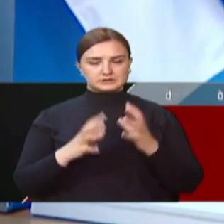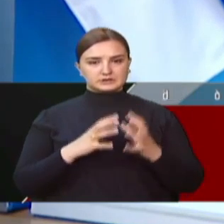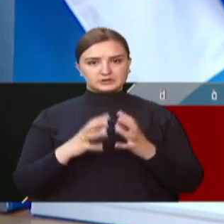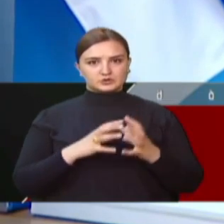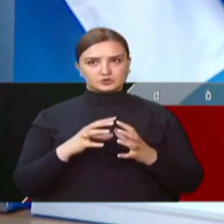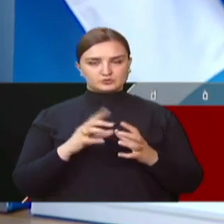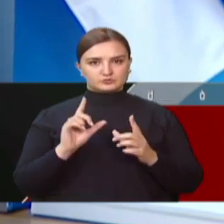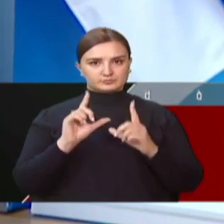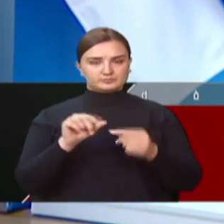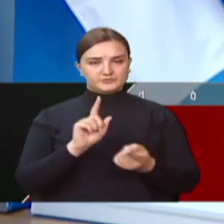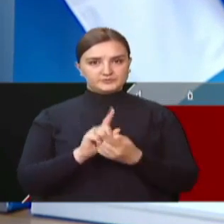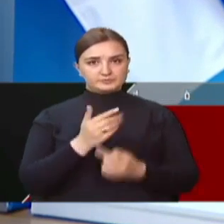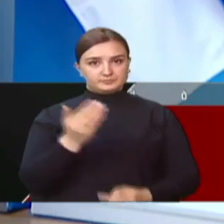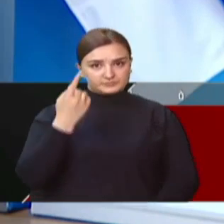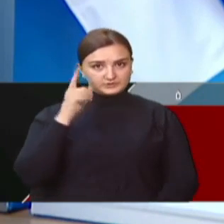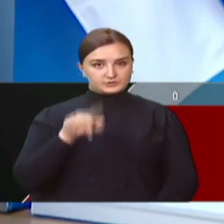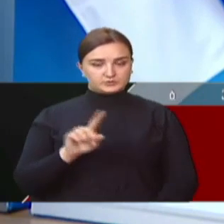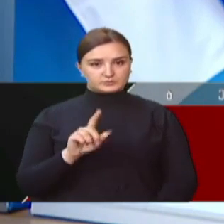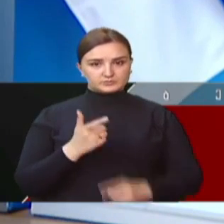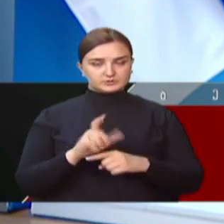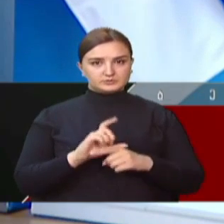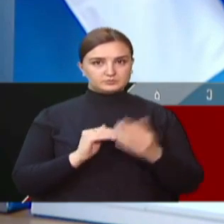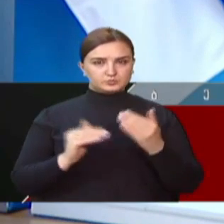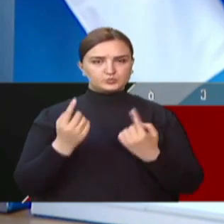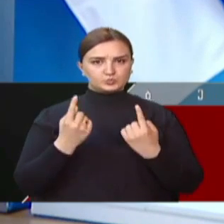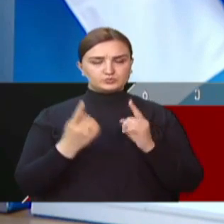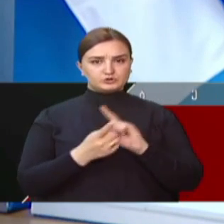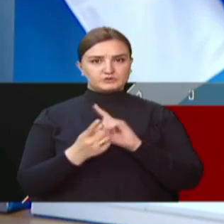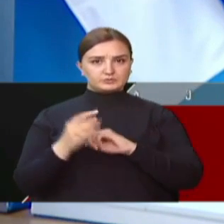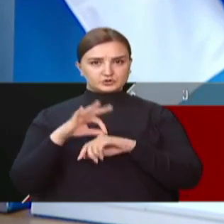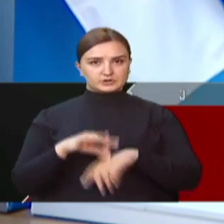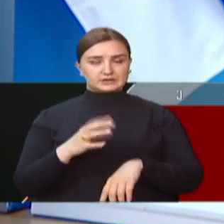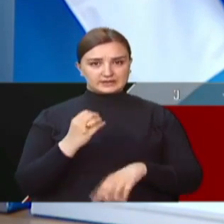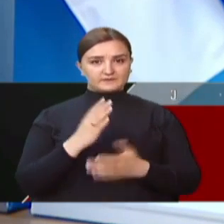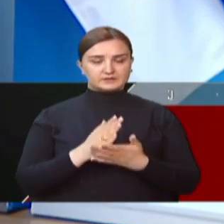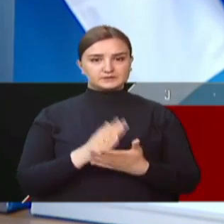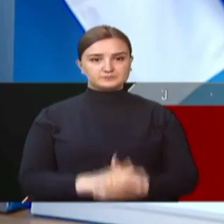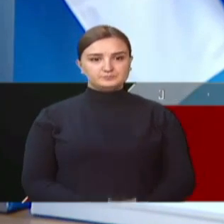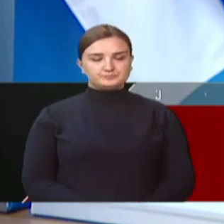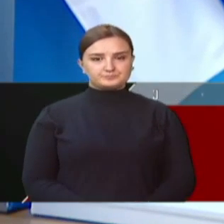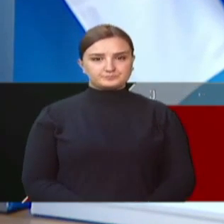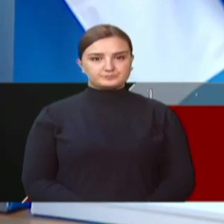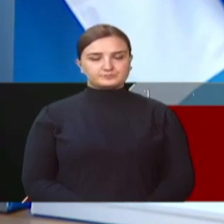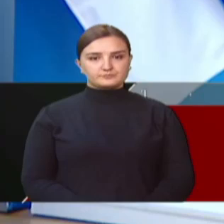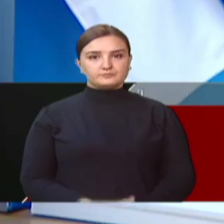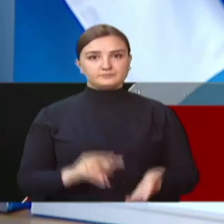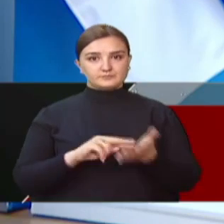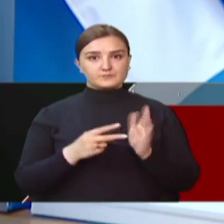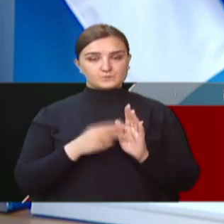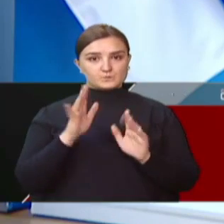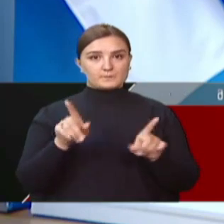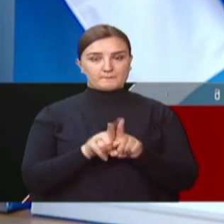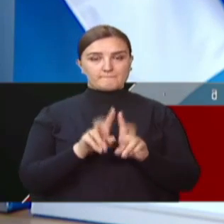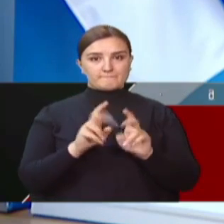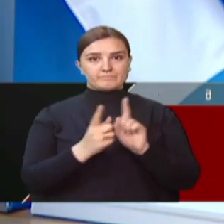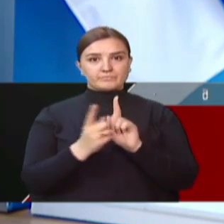საერთაშორისო ვიზიტში და იცით, რომ ძალიან მაღალი დონის შეხვედრები ჩაატარა და კიდევ არის დაგეგმილი ასეთი შეხვედრები.